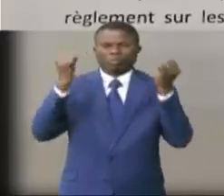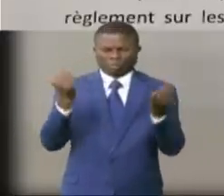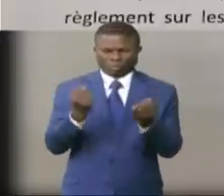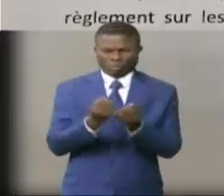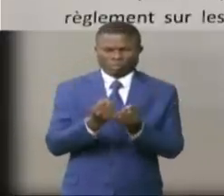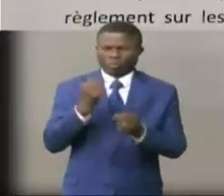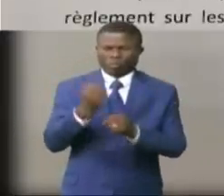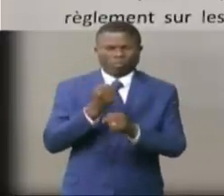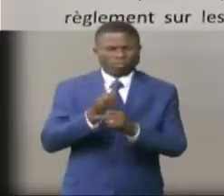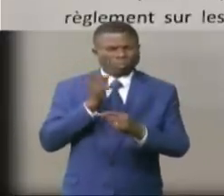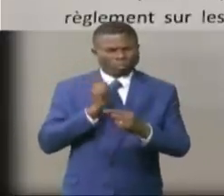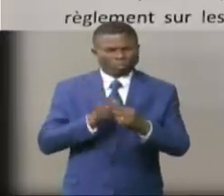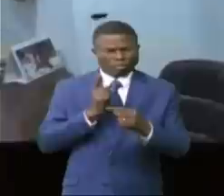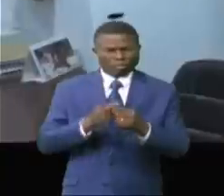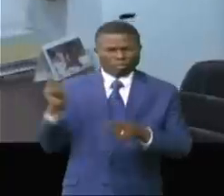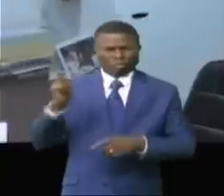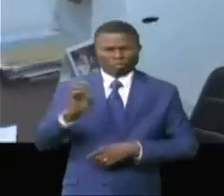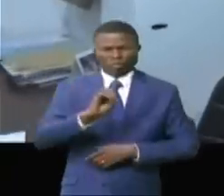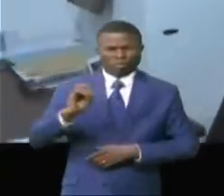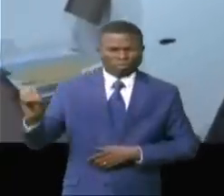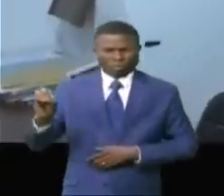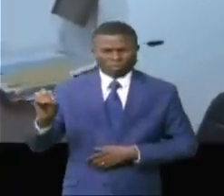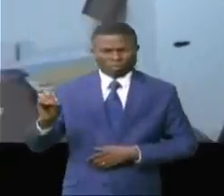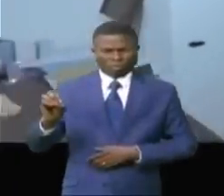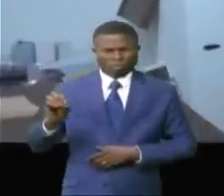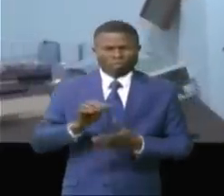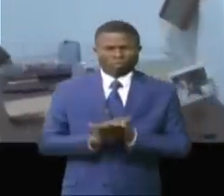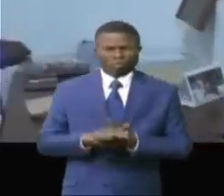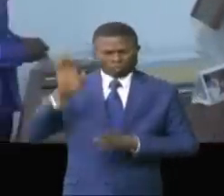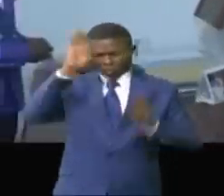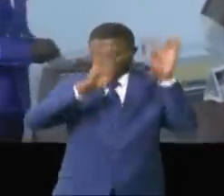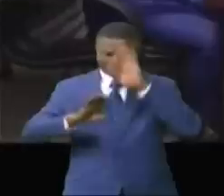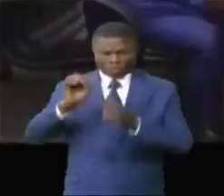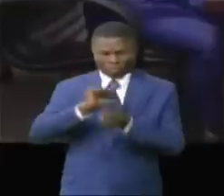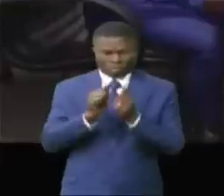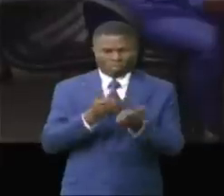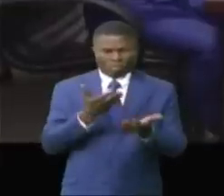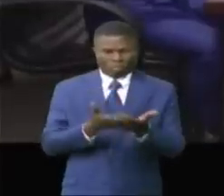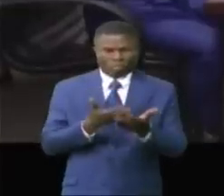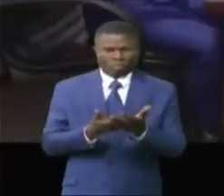firme du Kasaï oriental. Bouleversée par ces problèmes